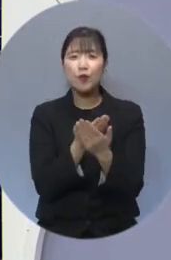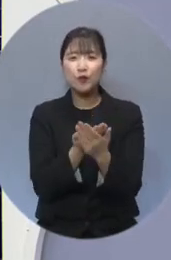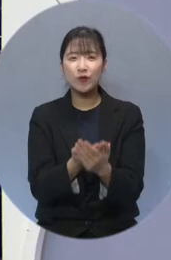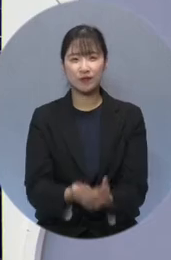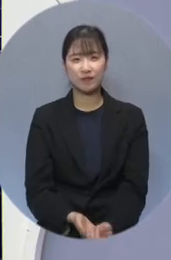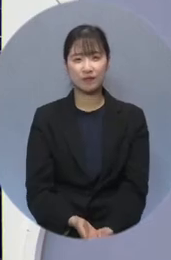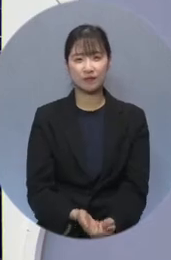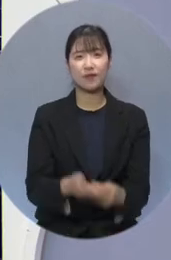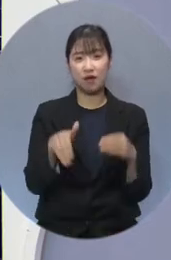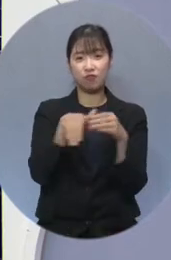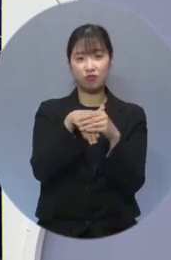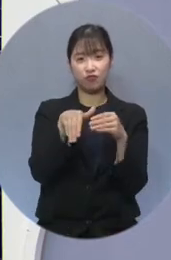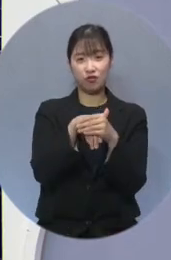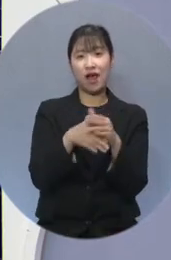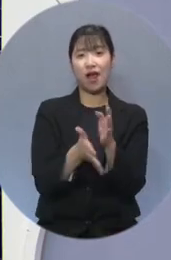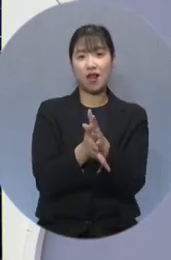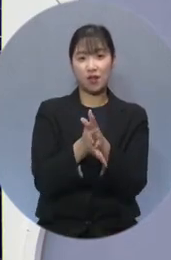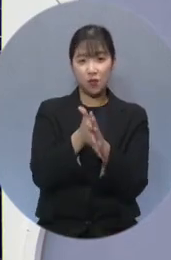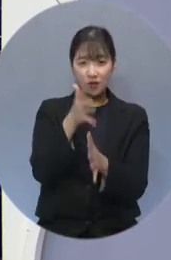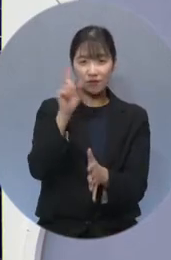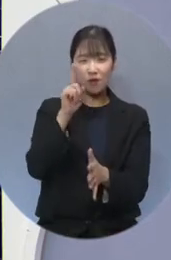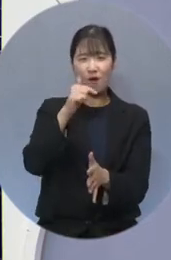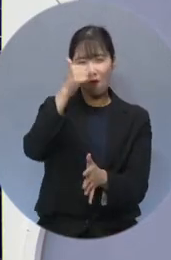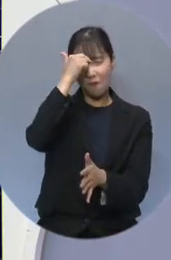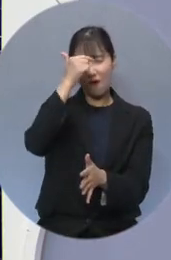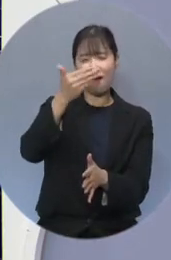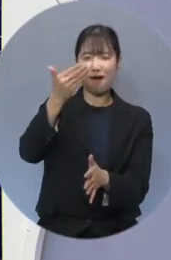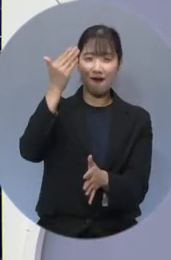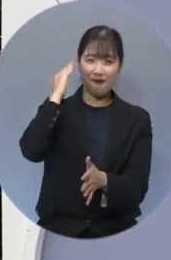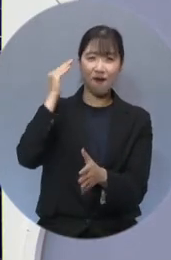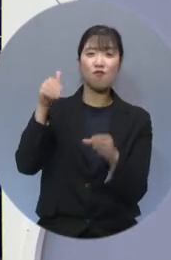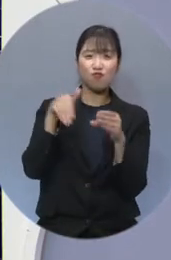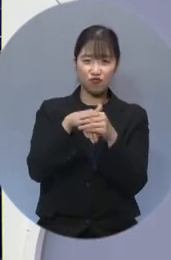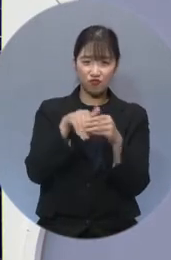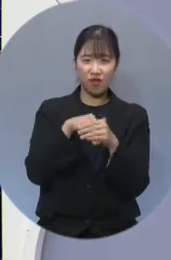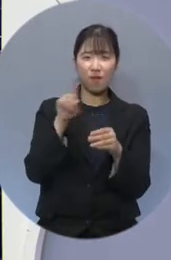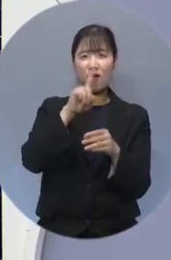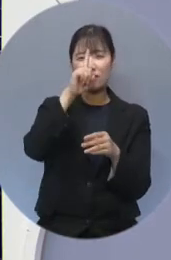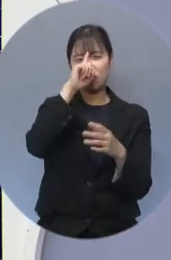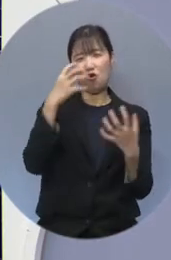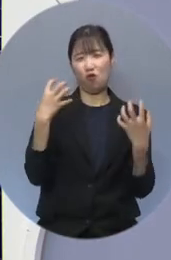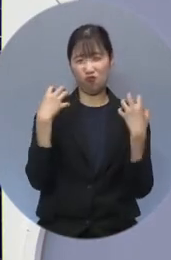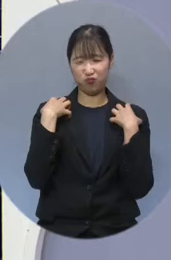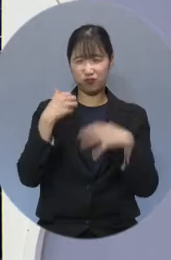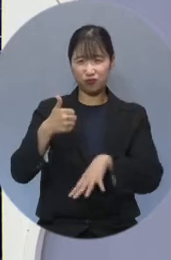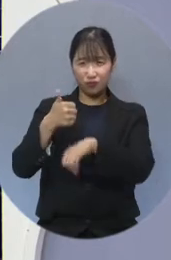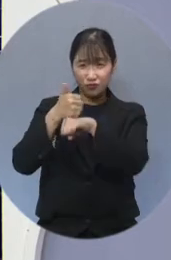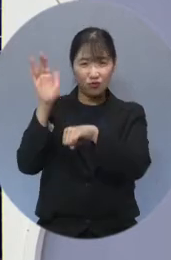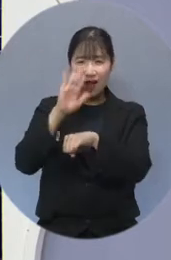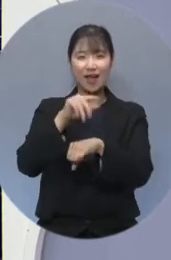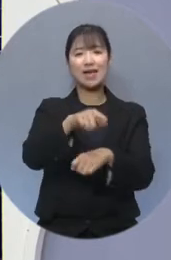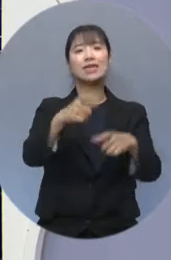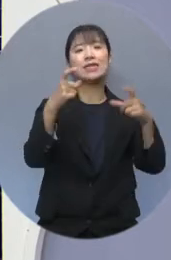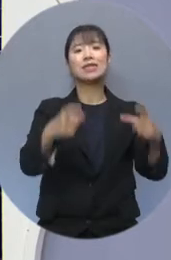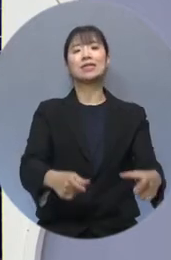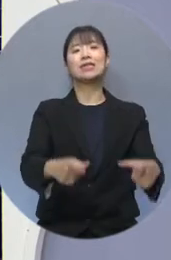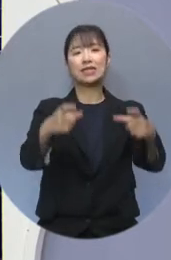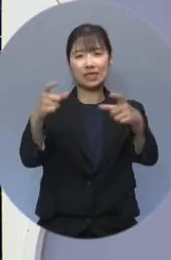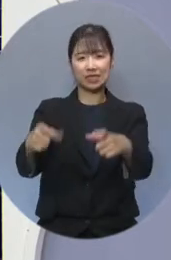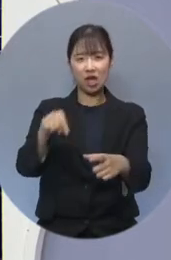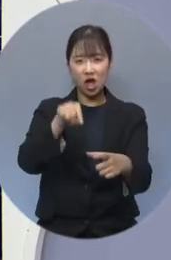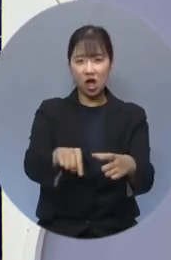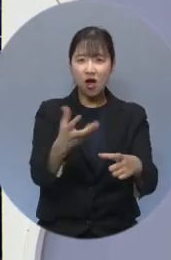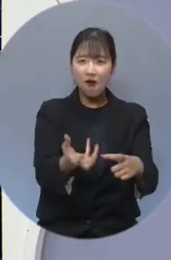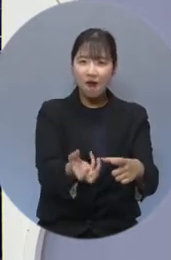네, 문화도시는 과거의 문화가 이제 정부가 주도하는 문화가 아닌 지역의 지역